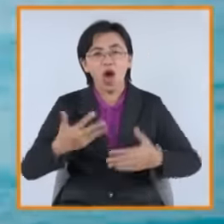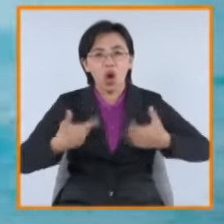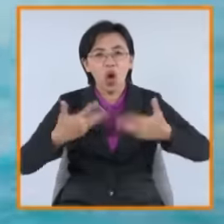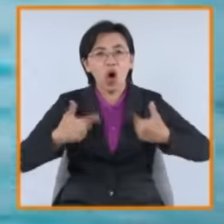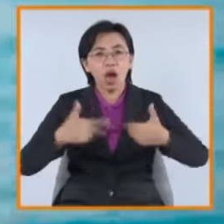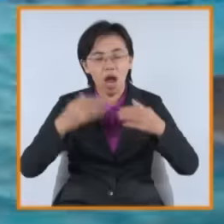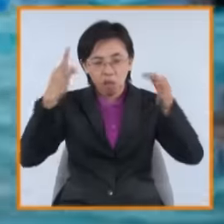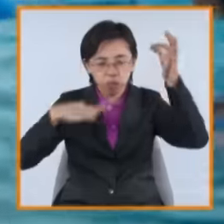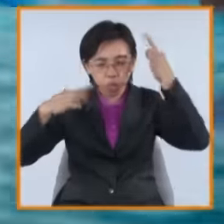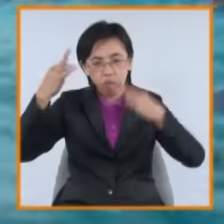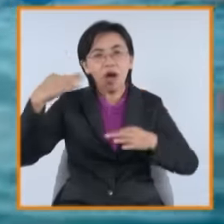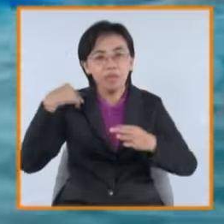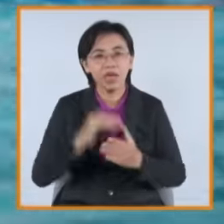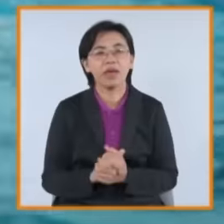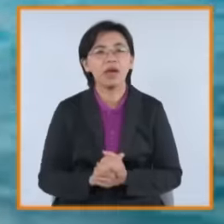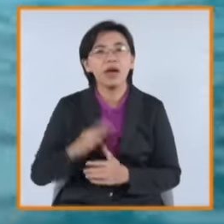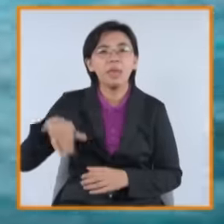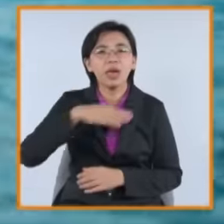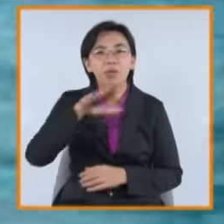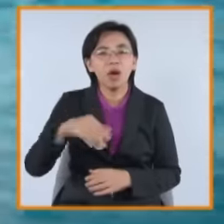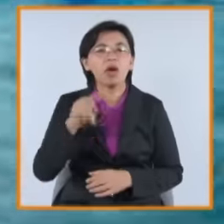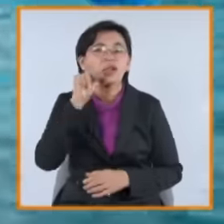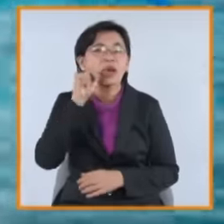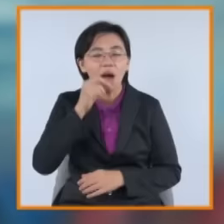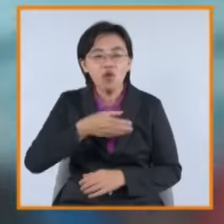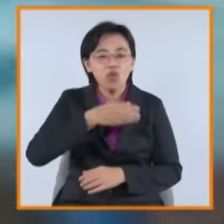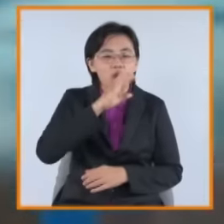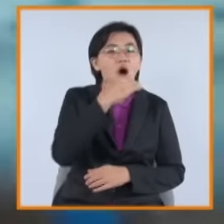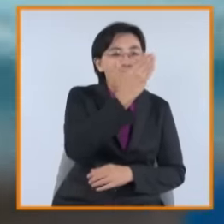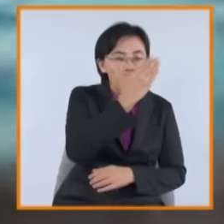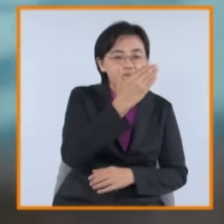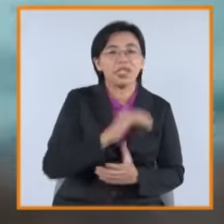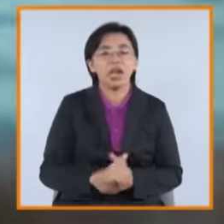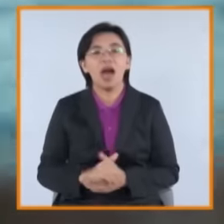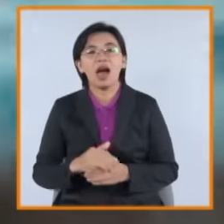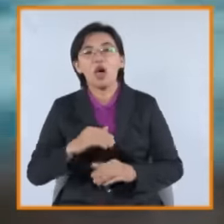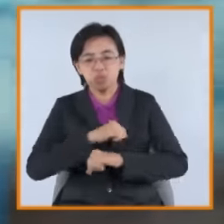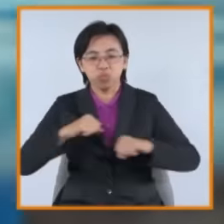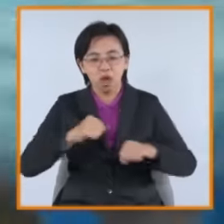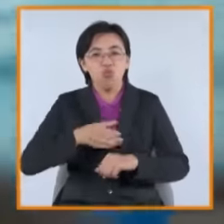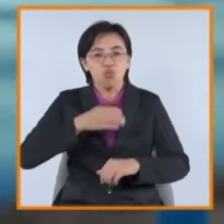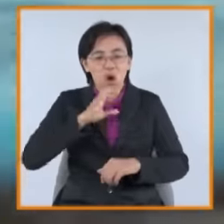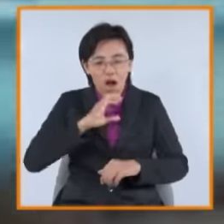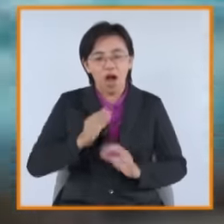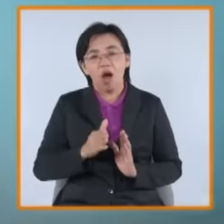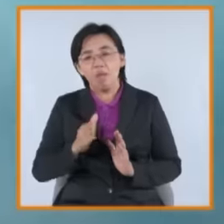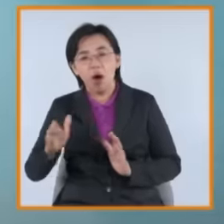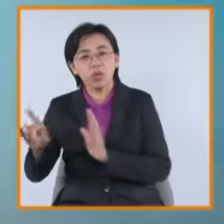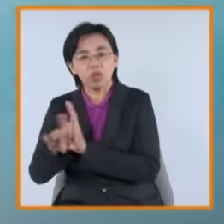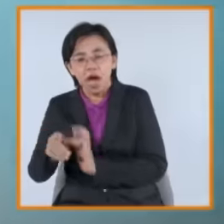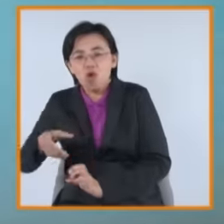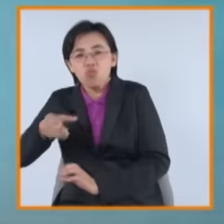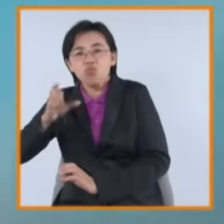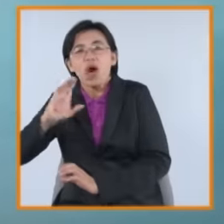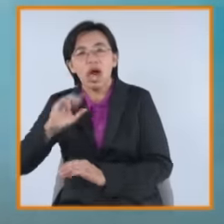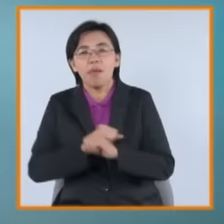ญเสียเหงื่ออยู่ดีดังนั้นจึงควรที่จะดื่มน้ำทั้งก่อนระหว่างและหลังการออกกำลังกายให้เพียงพอเพื่อป้อง